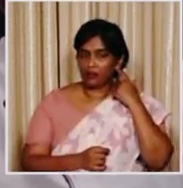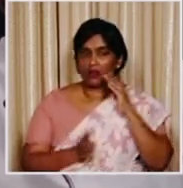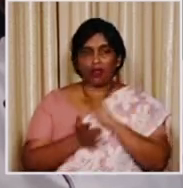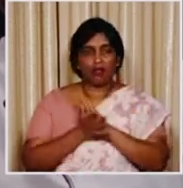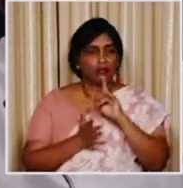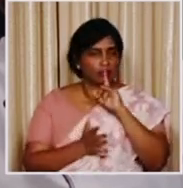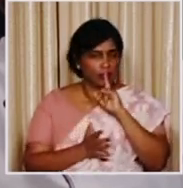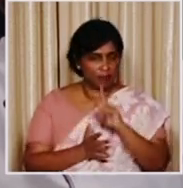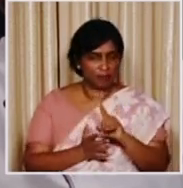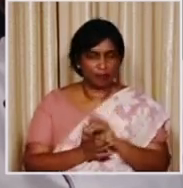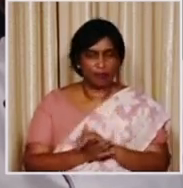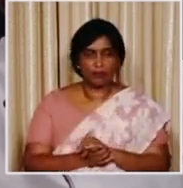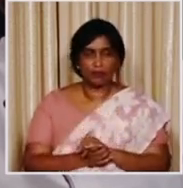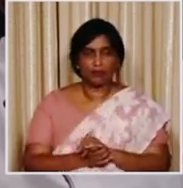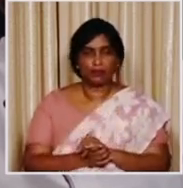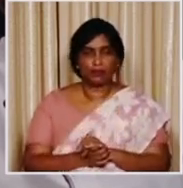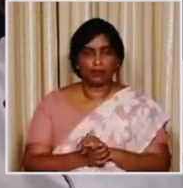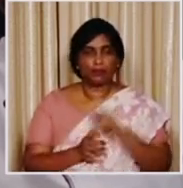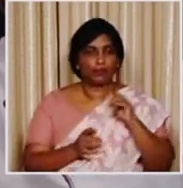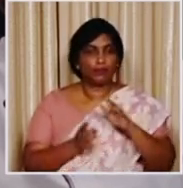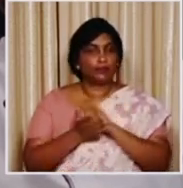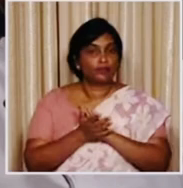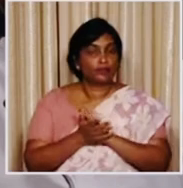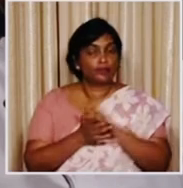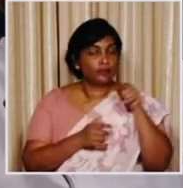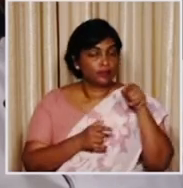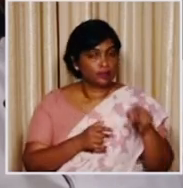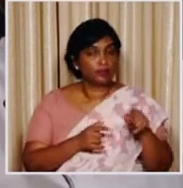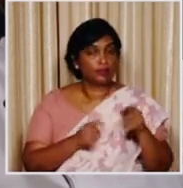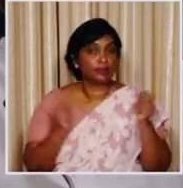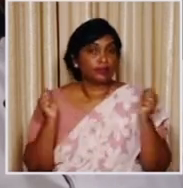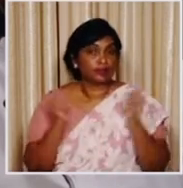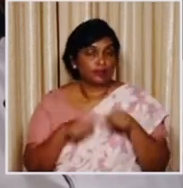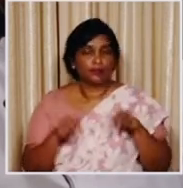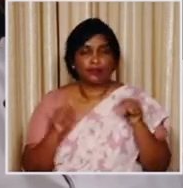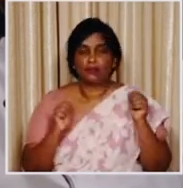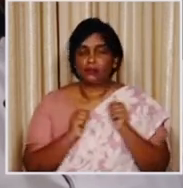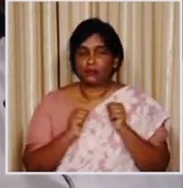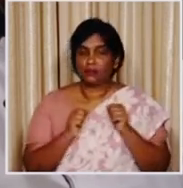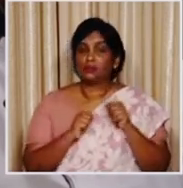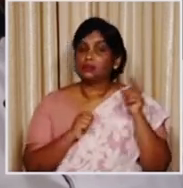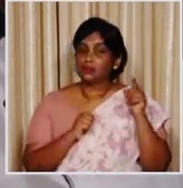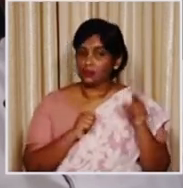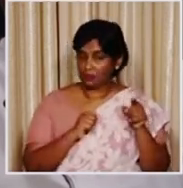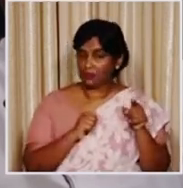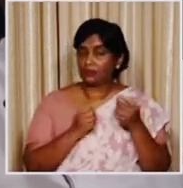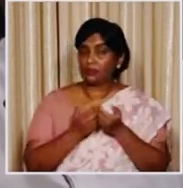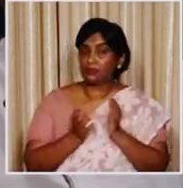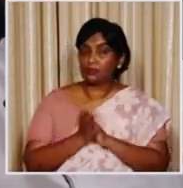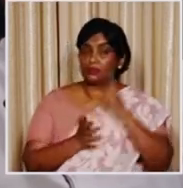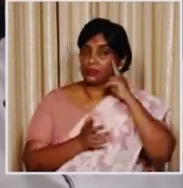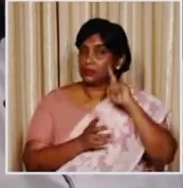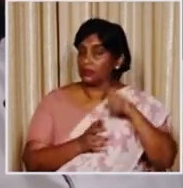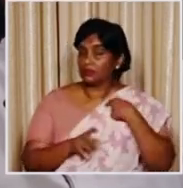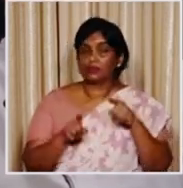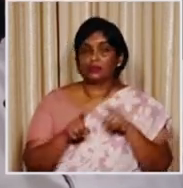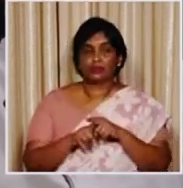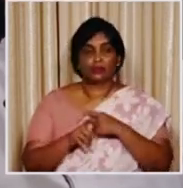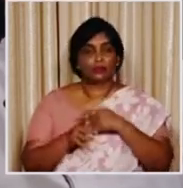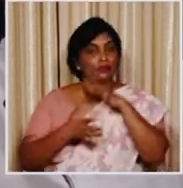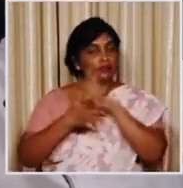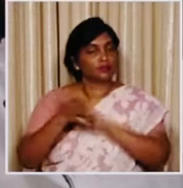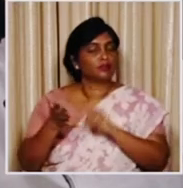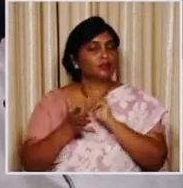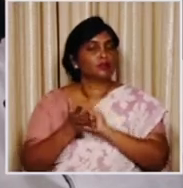හාදියා කියනවා. දැන් ඒ හාදියාව දැන් බියවද්දලා එහෙ තමන්ට ඌමනා පරිදි සාක්ෂි ලබා